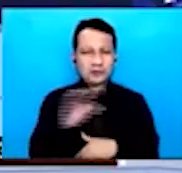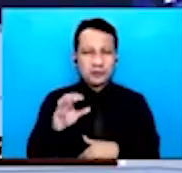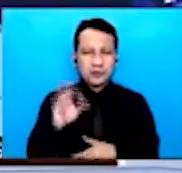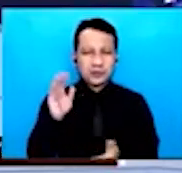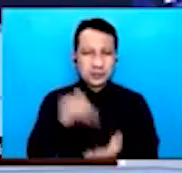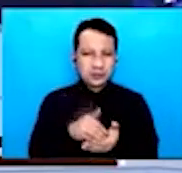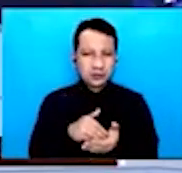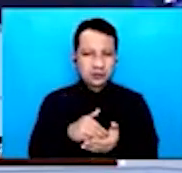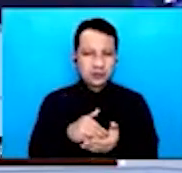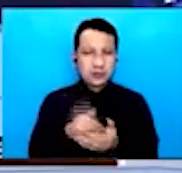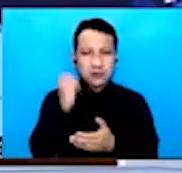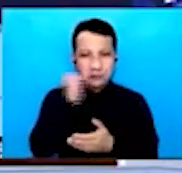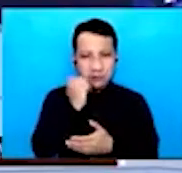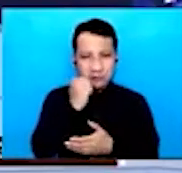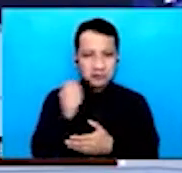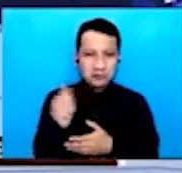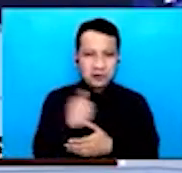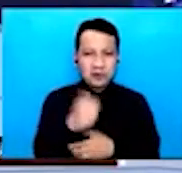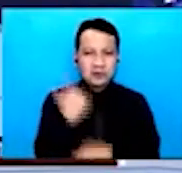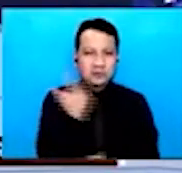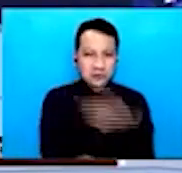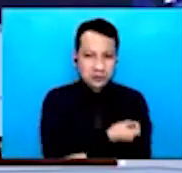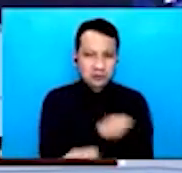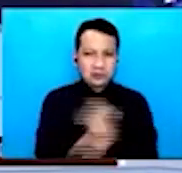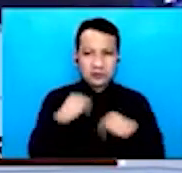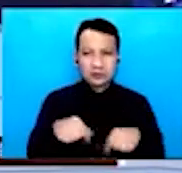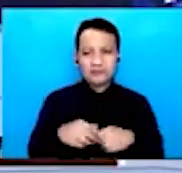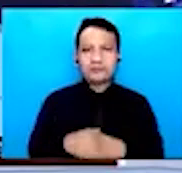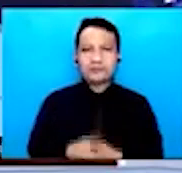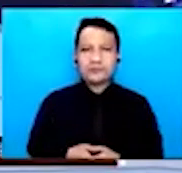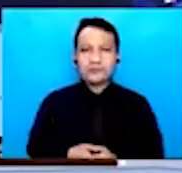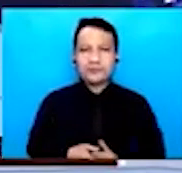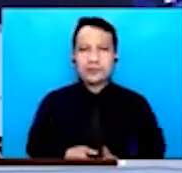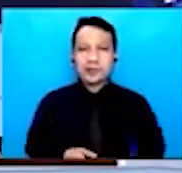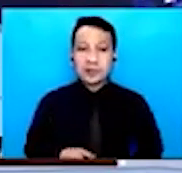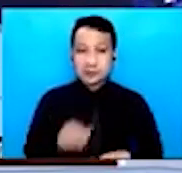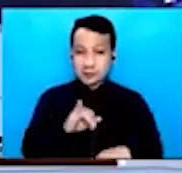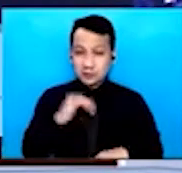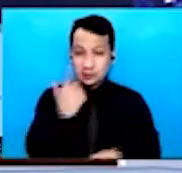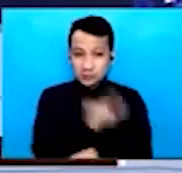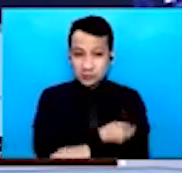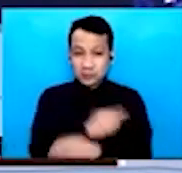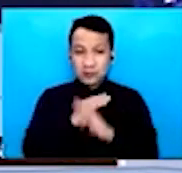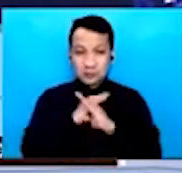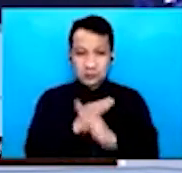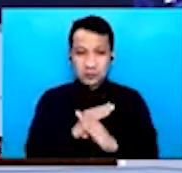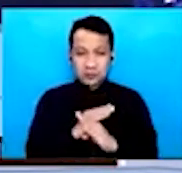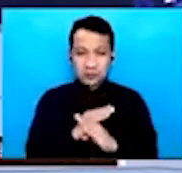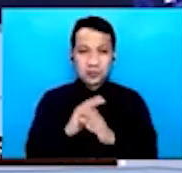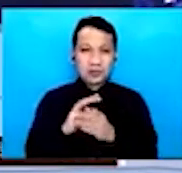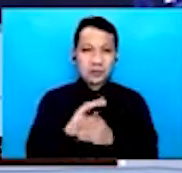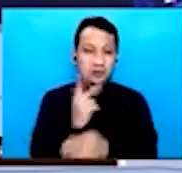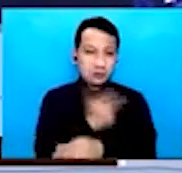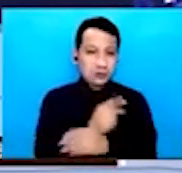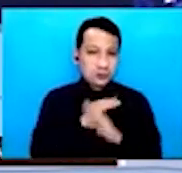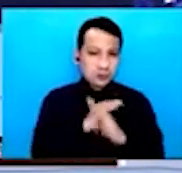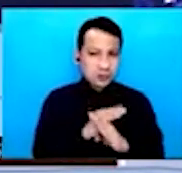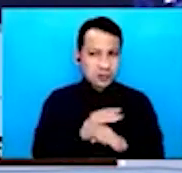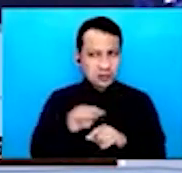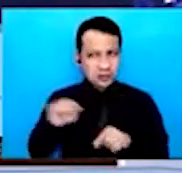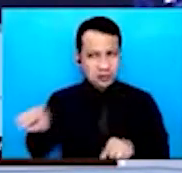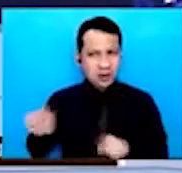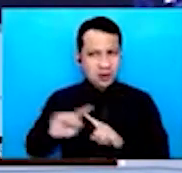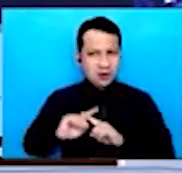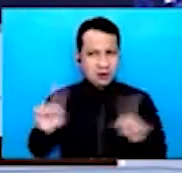ang araw-araw na binabakunahan. Kapag bakunado, may proteksyon kontra COVID-19. Pero ano nga ba